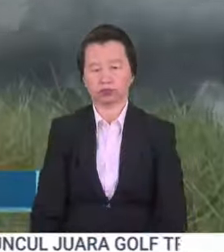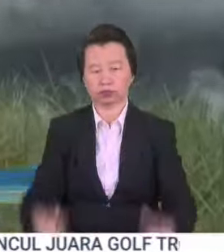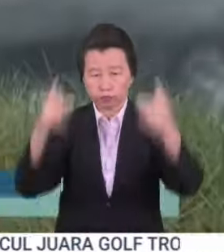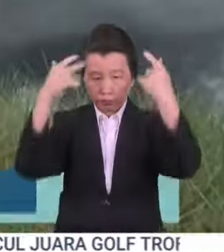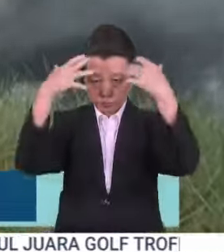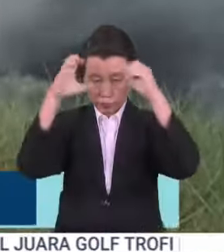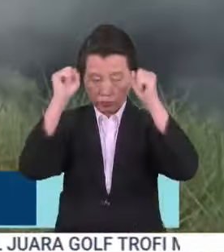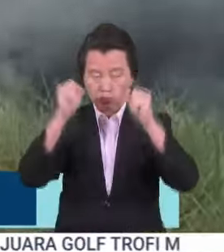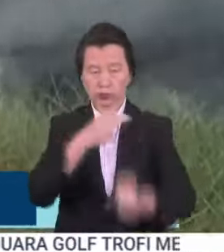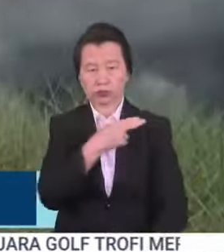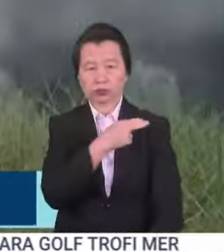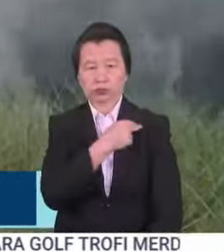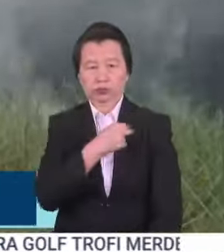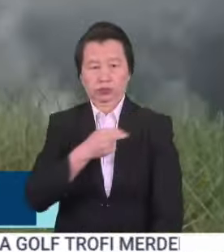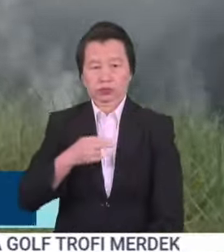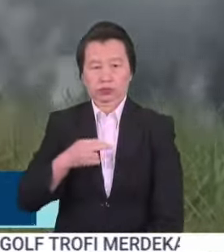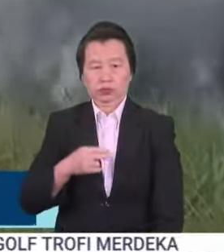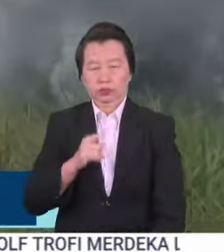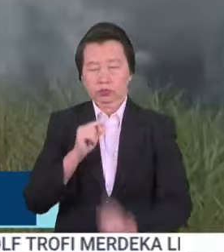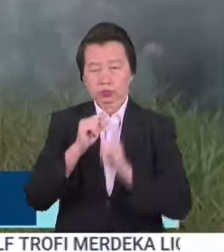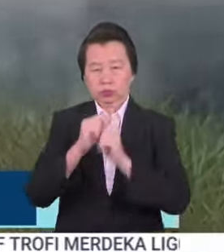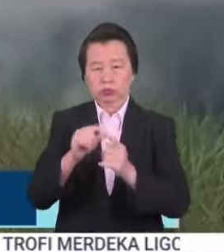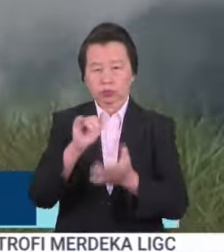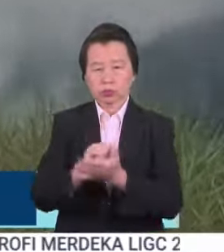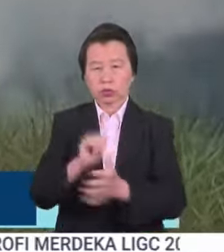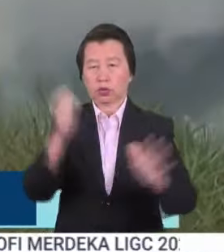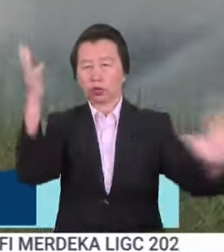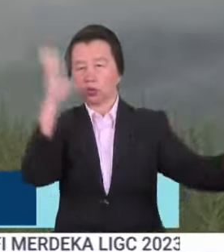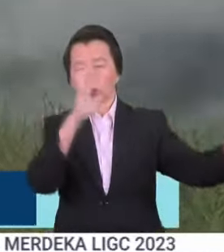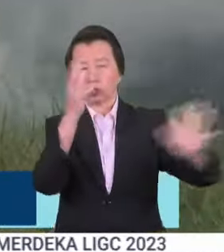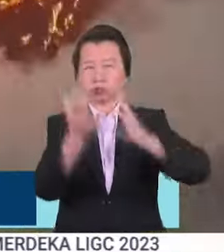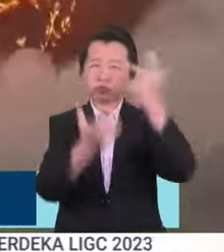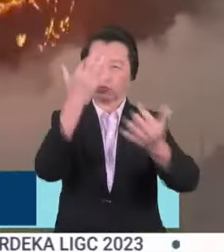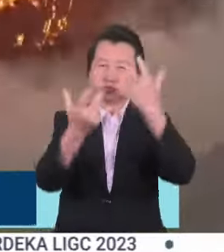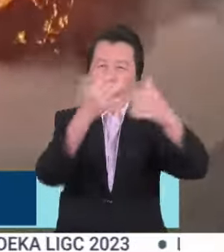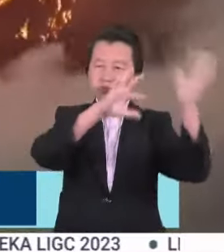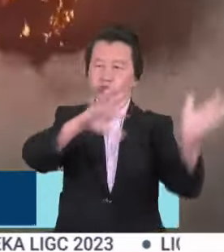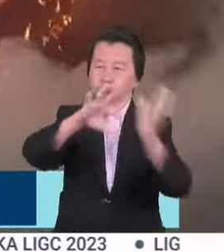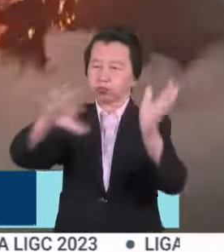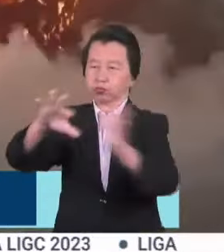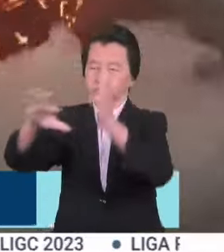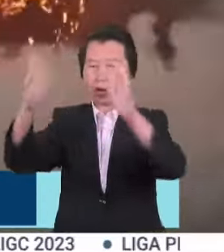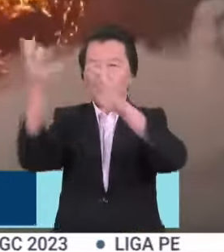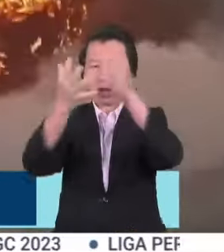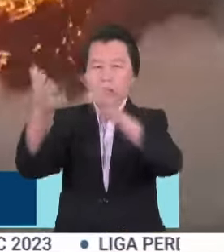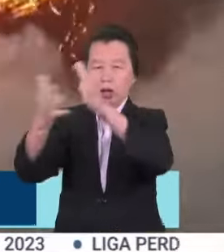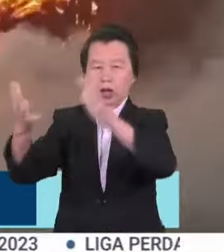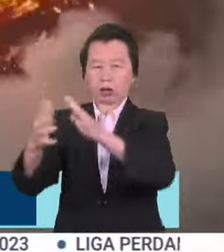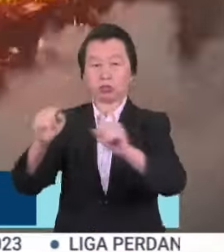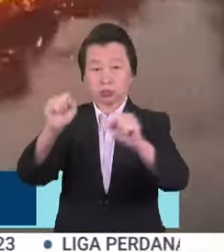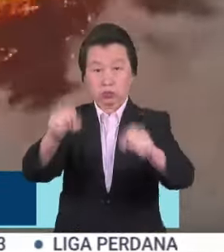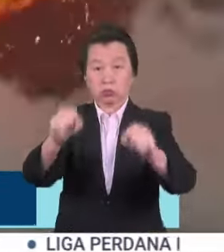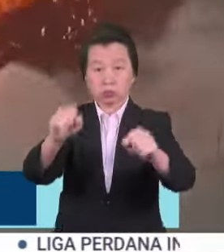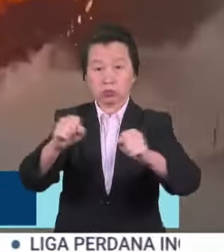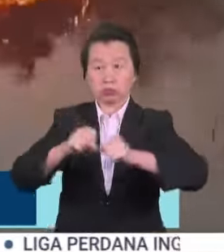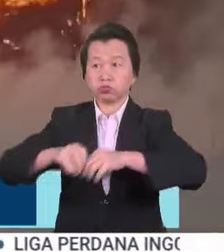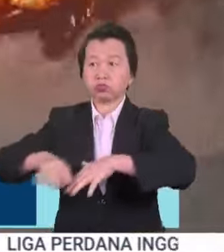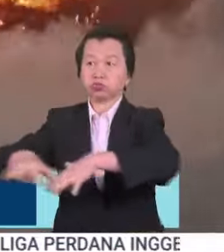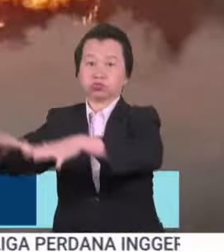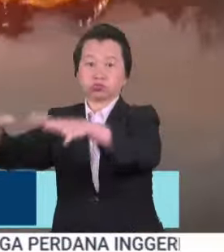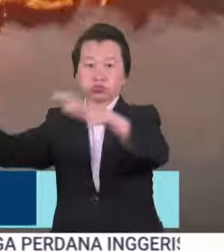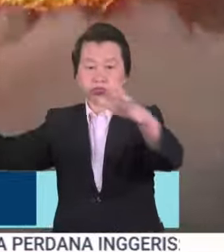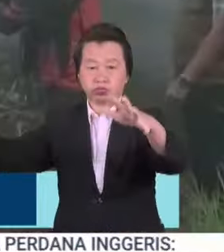Presiden Indonesia Joko Widodo beri peringatan bahawa asap daripada kebakaran hutan dan tanah di negara itu berpotensi tersebar luas.